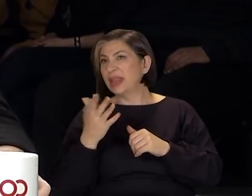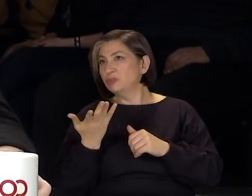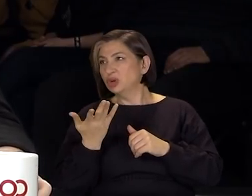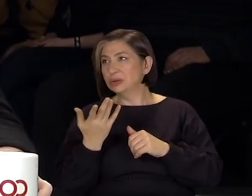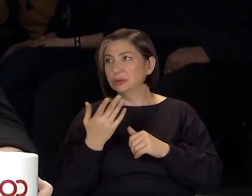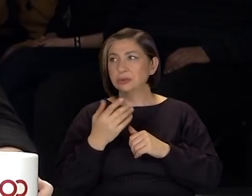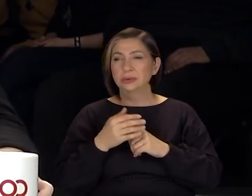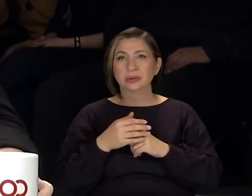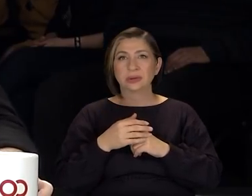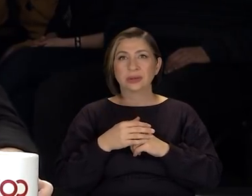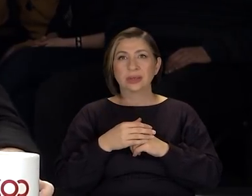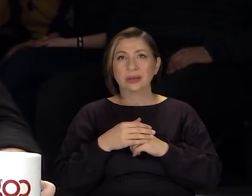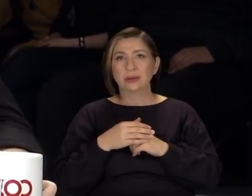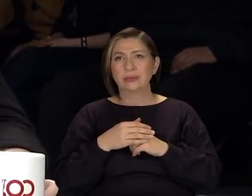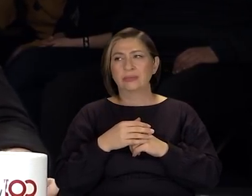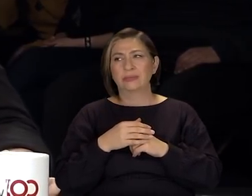dedi. Neymiş?